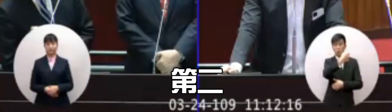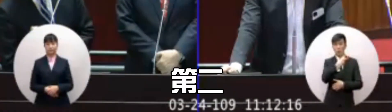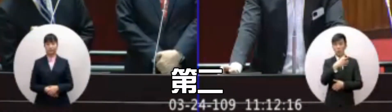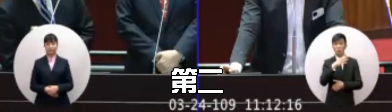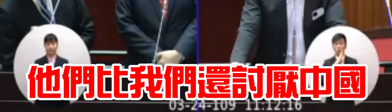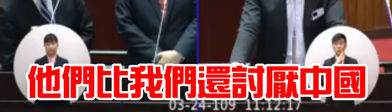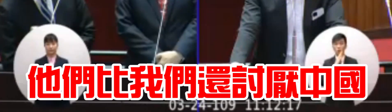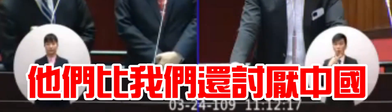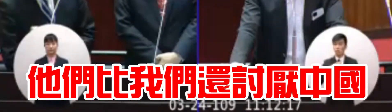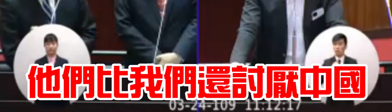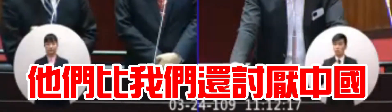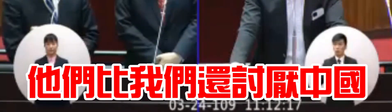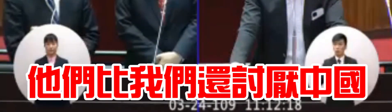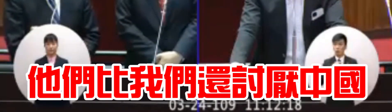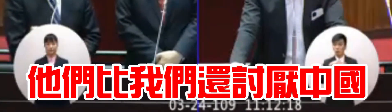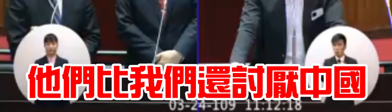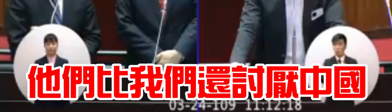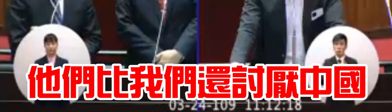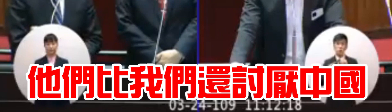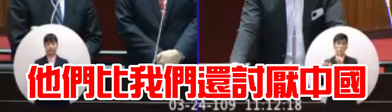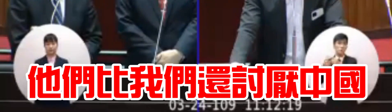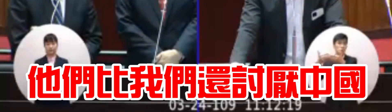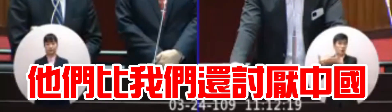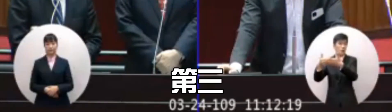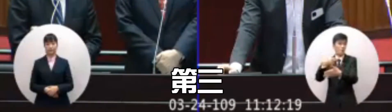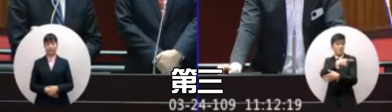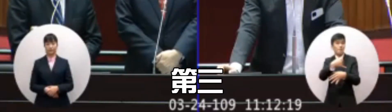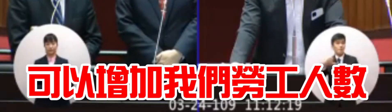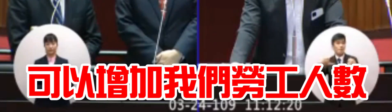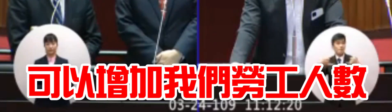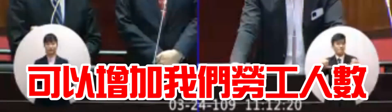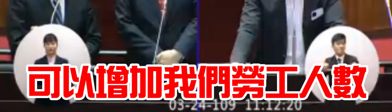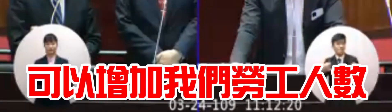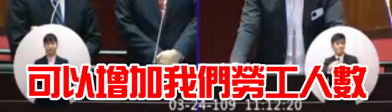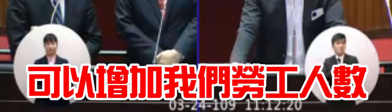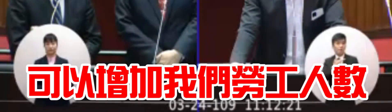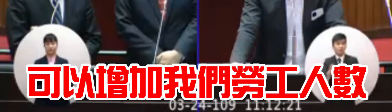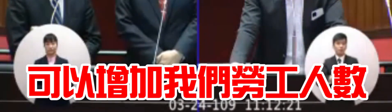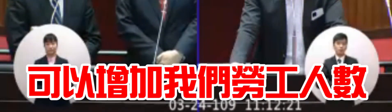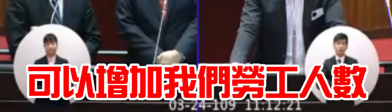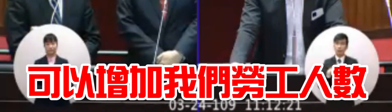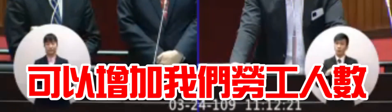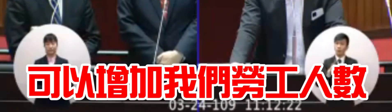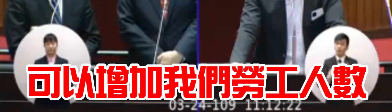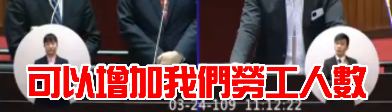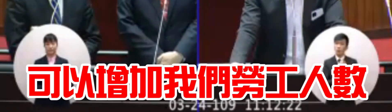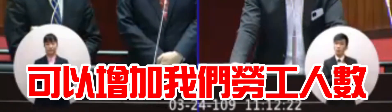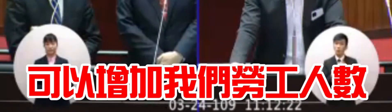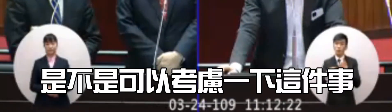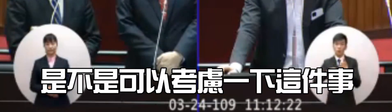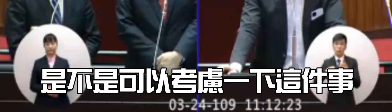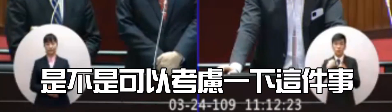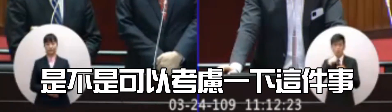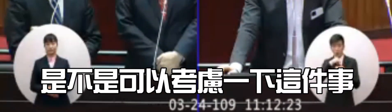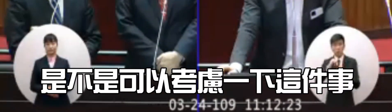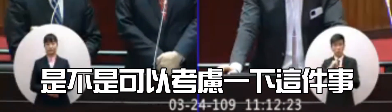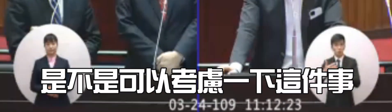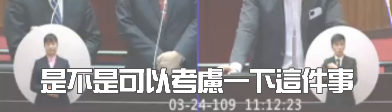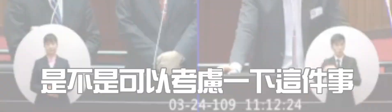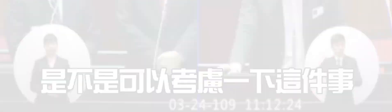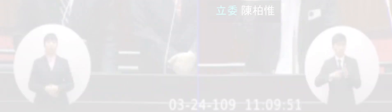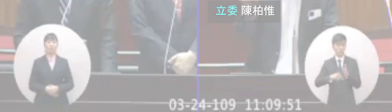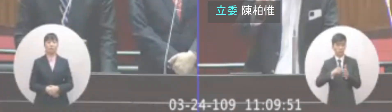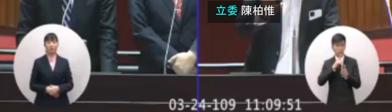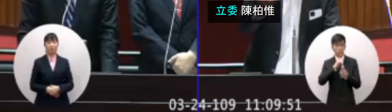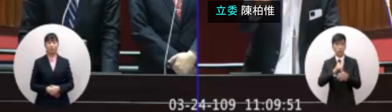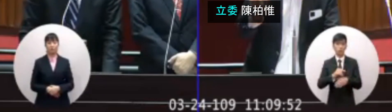二，伊比咱较讨厌中国；第三，会当增加咱的劳工的人数。是毋是咱考虑这件